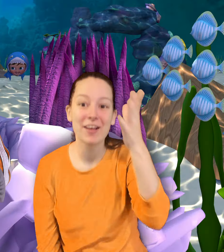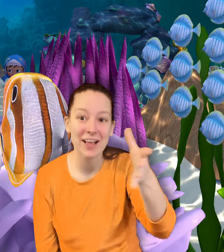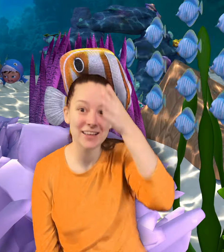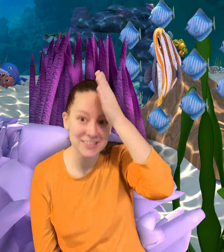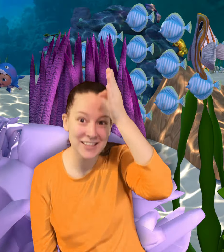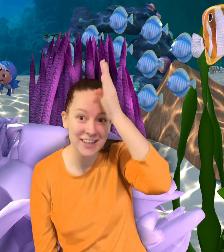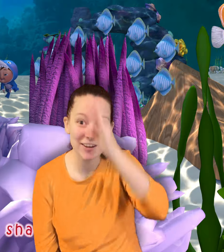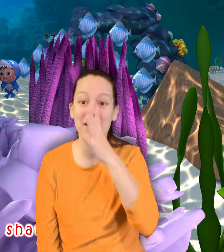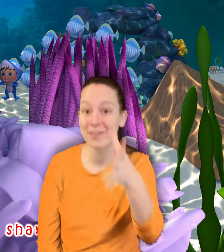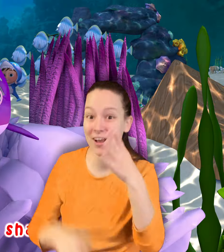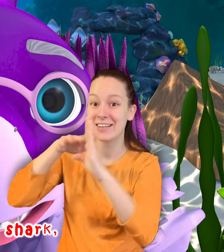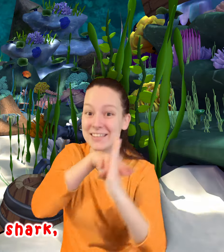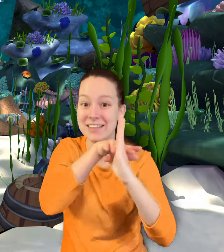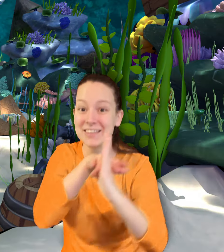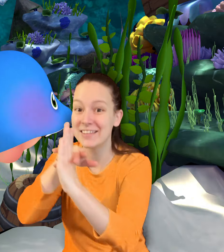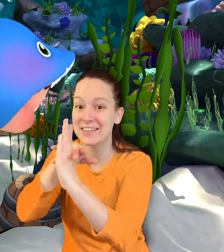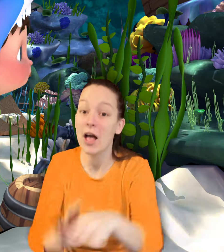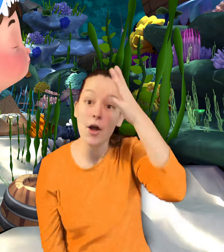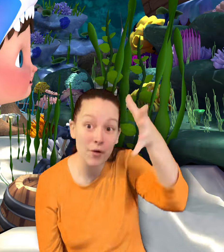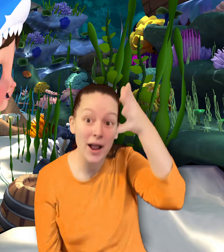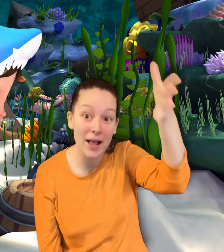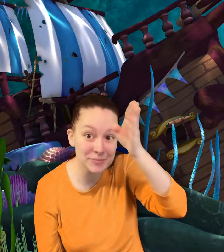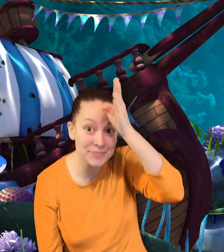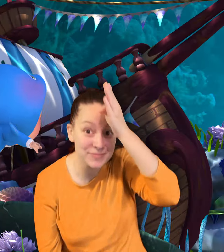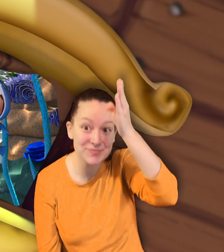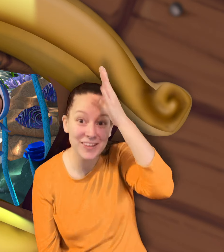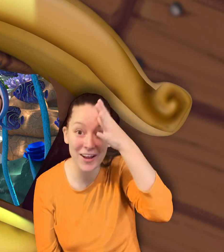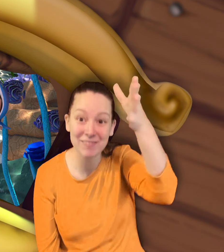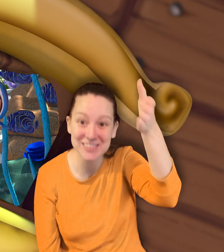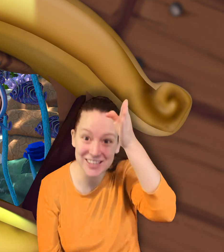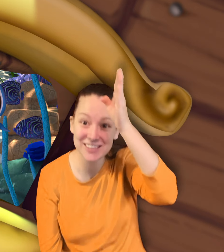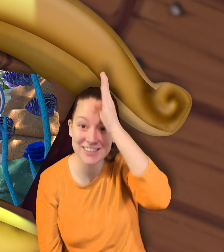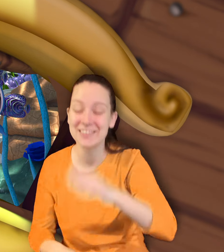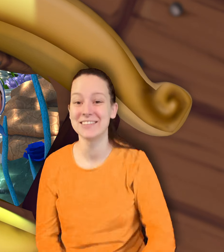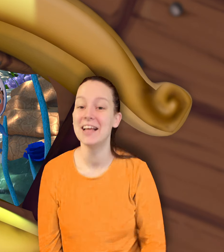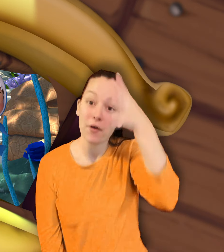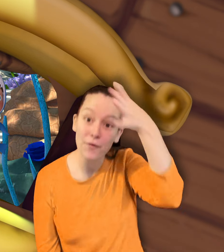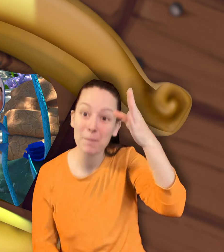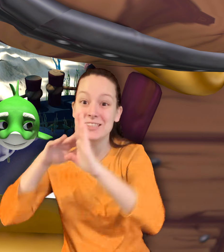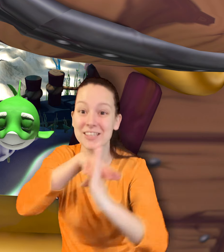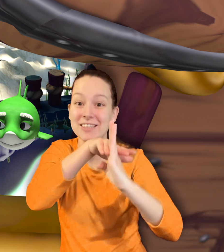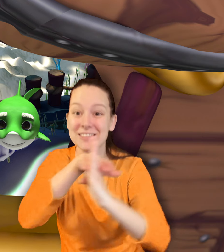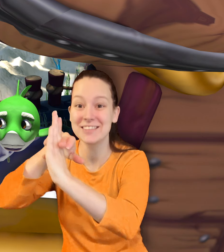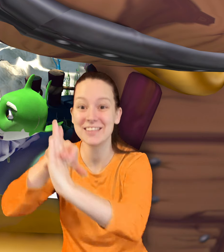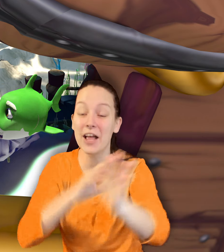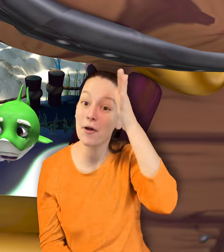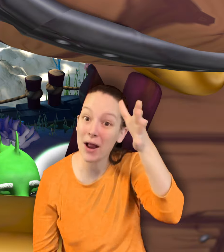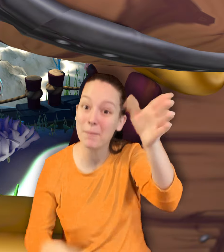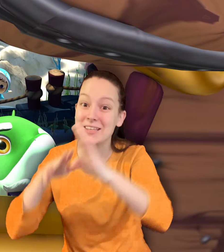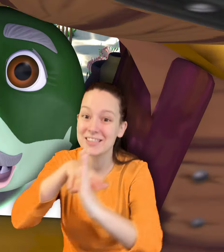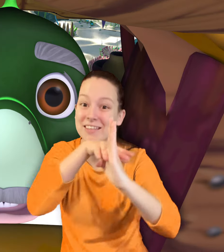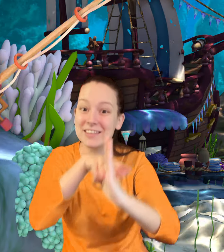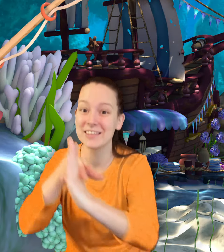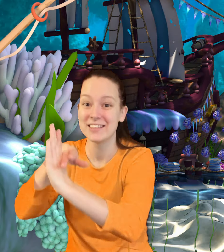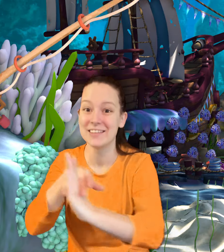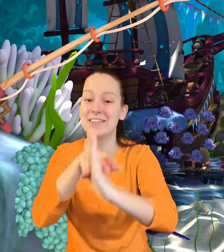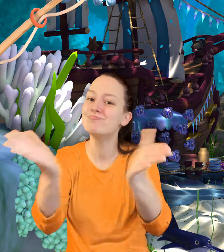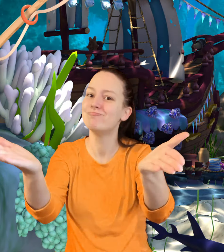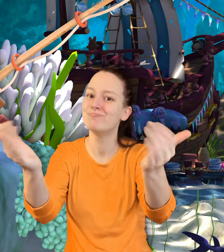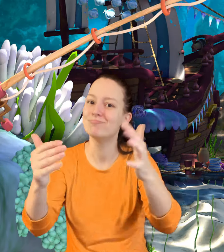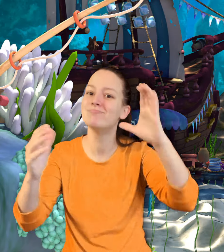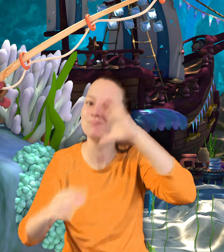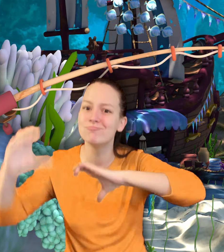ザメおばザメおじザメおじメおじザメおじザメ